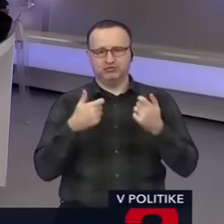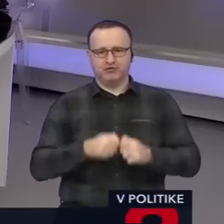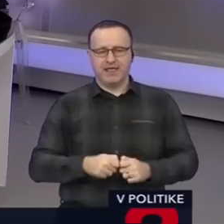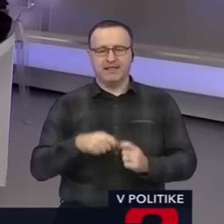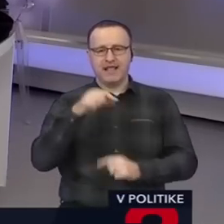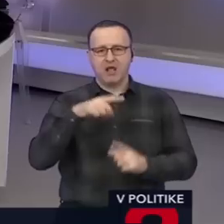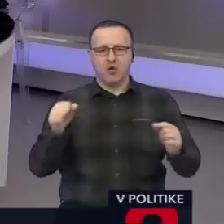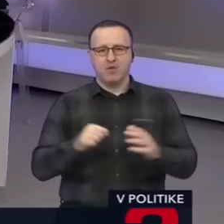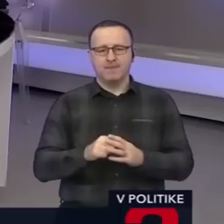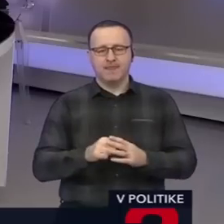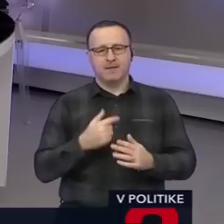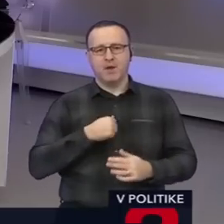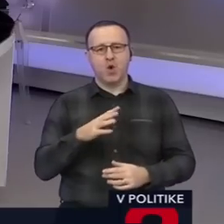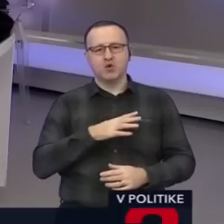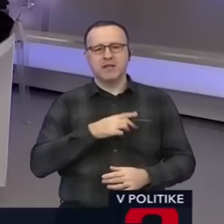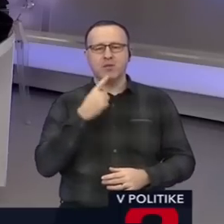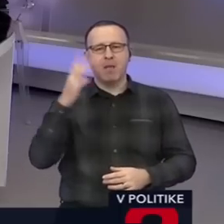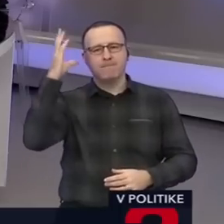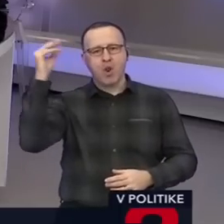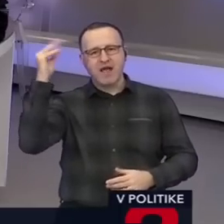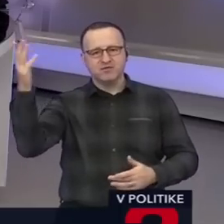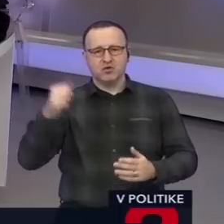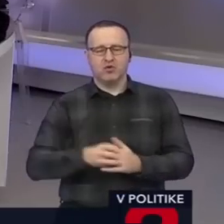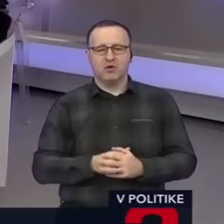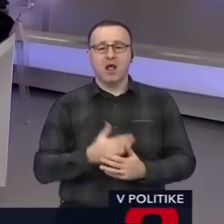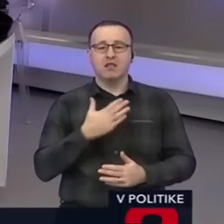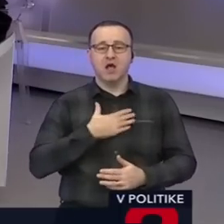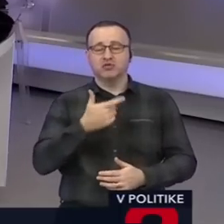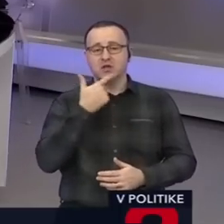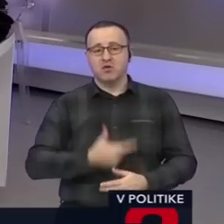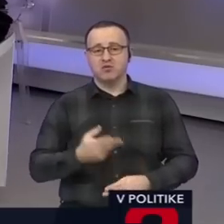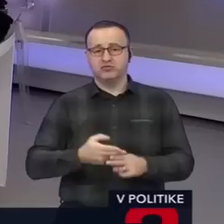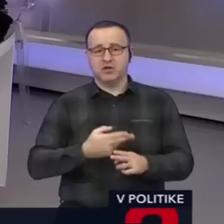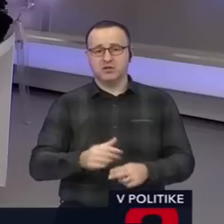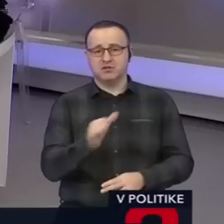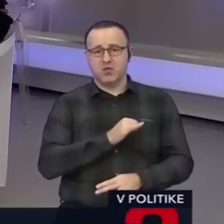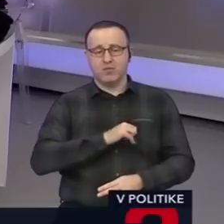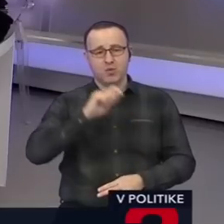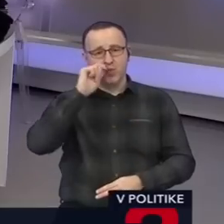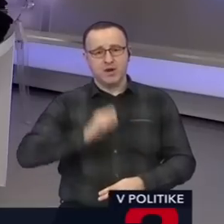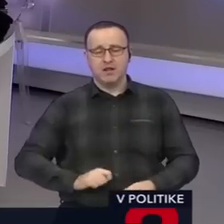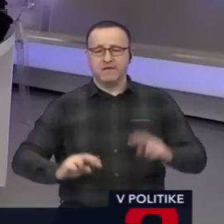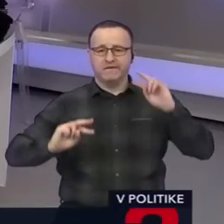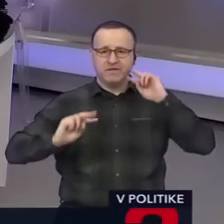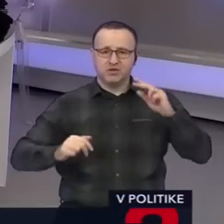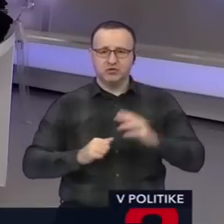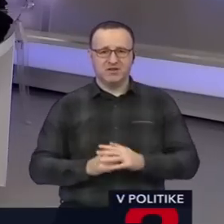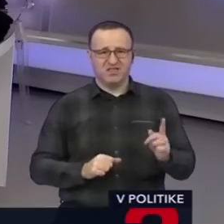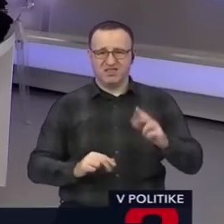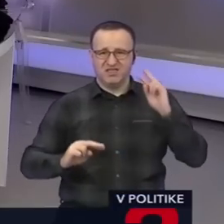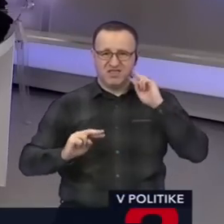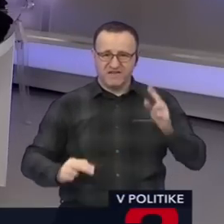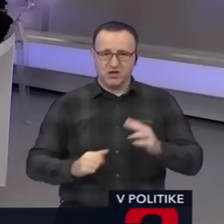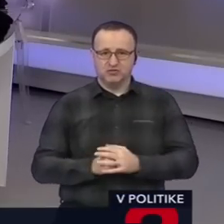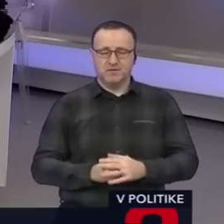Moldavsko. Ale zároveň platí, že je v našom národno-štátnom záujme, aby Ukrajina vydržala, lebo ak Ukrajina nevydrží, tak budeme